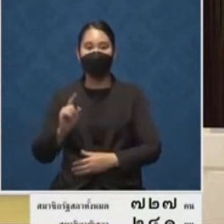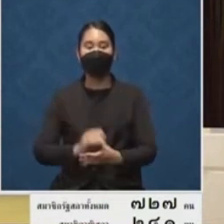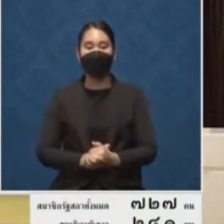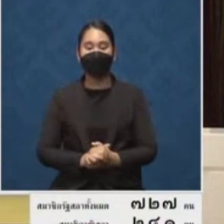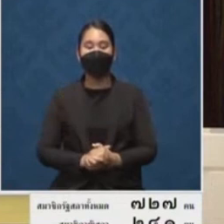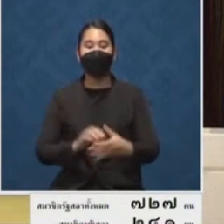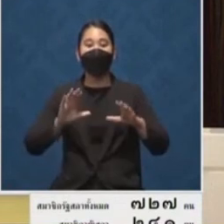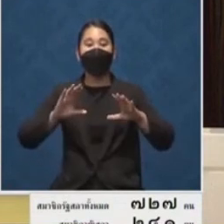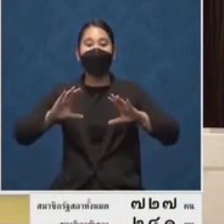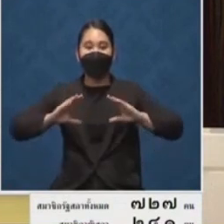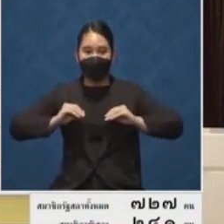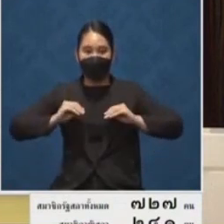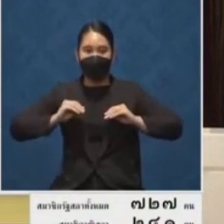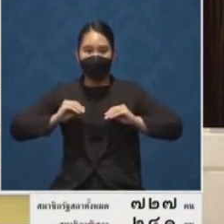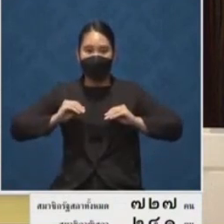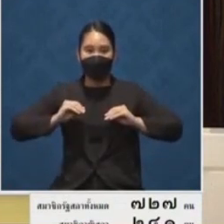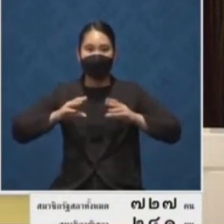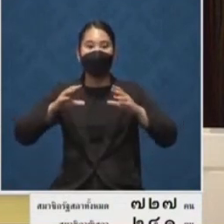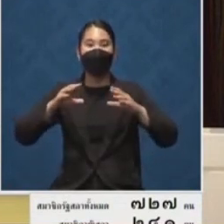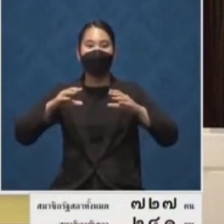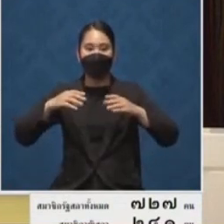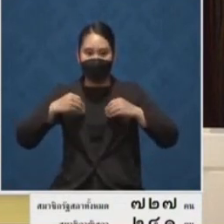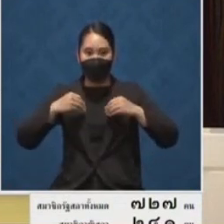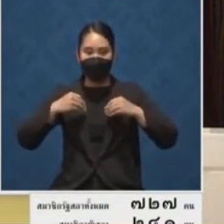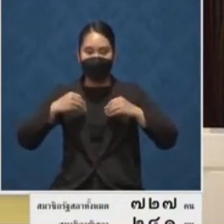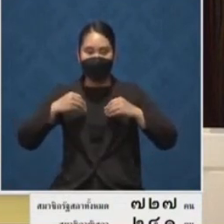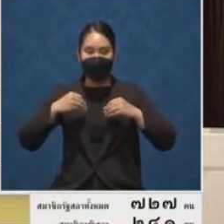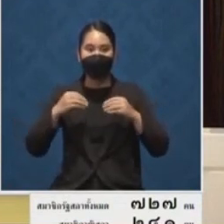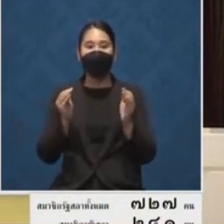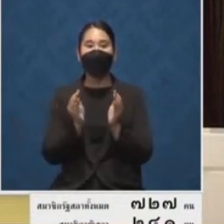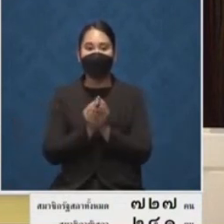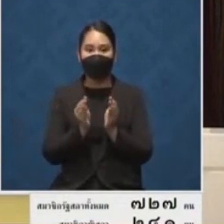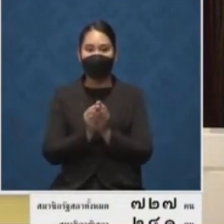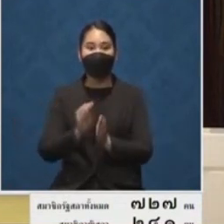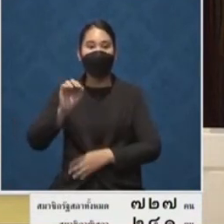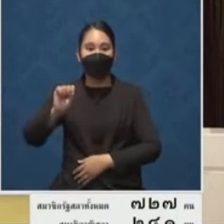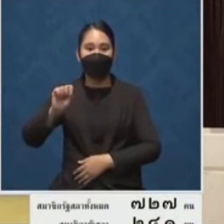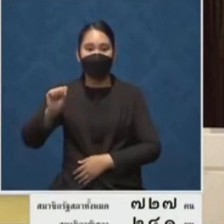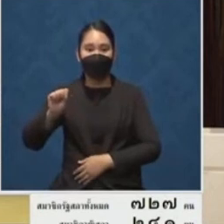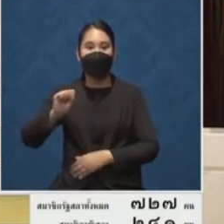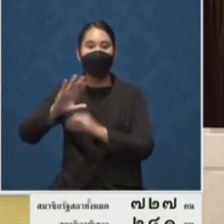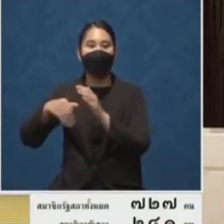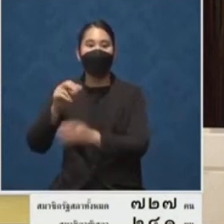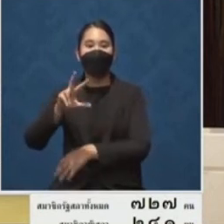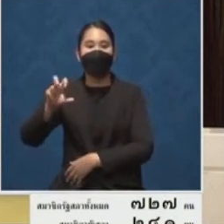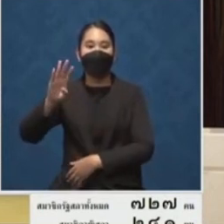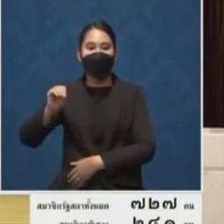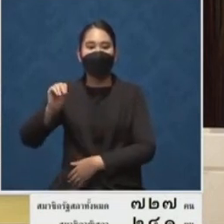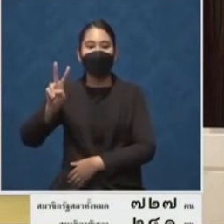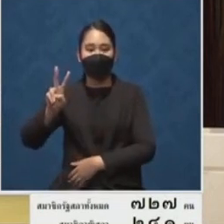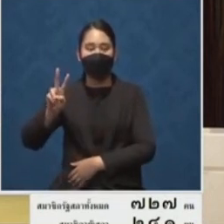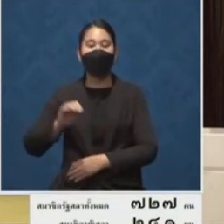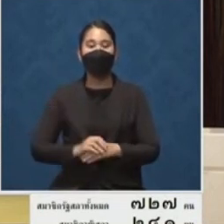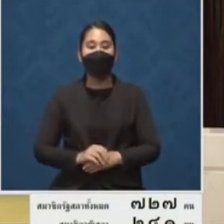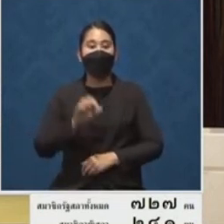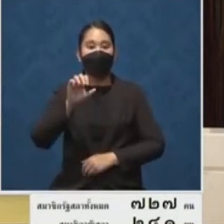มีการลงคะแนนดังนี้นะครับรับหลักการคะแนนของ